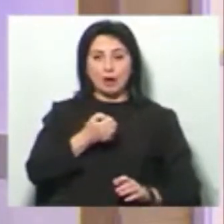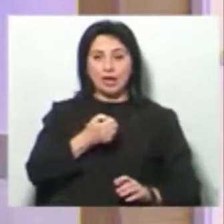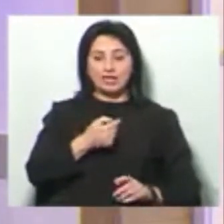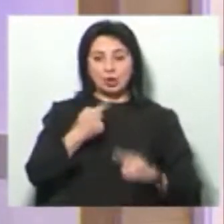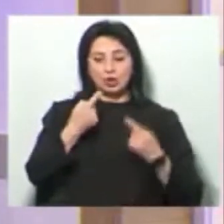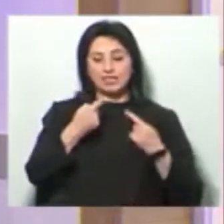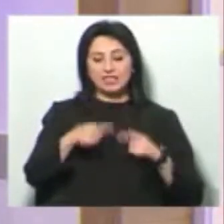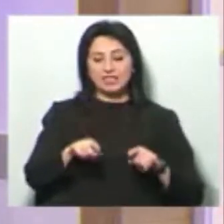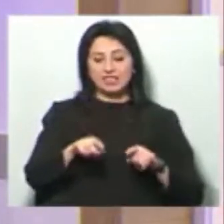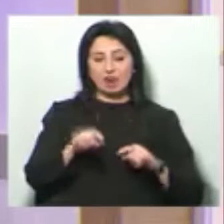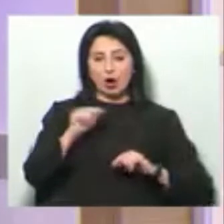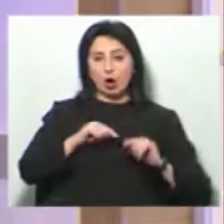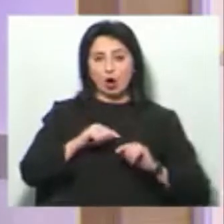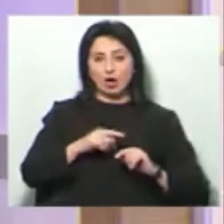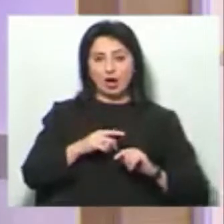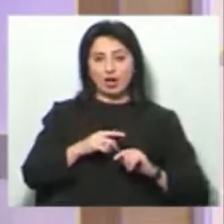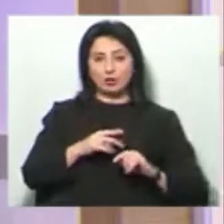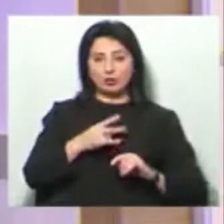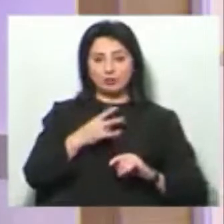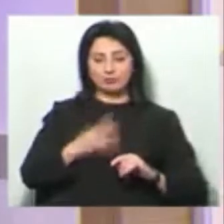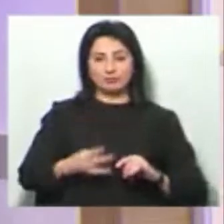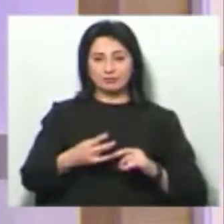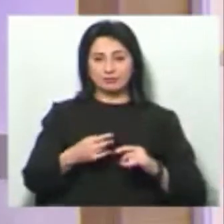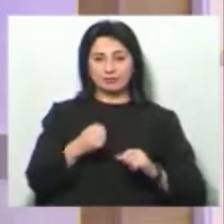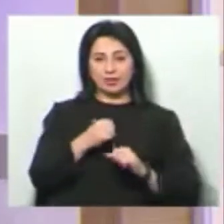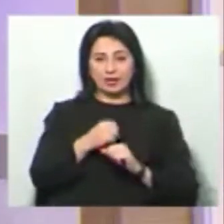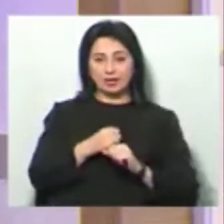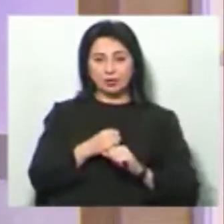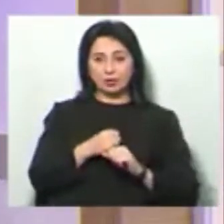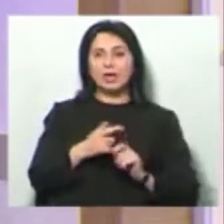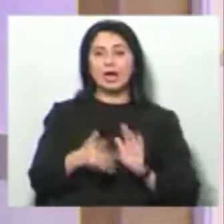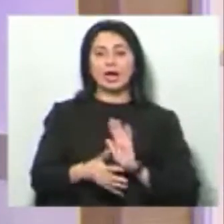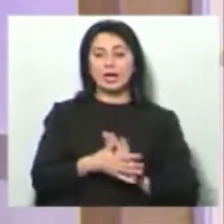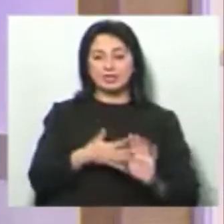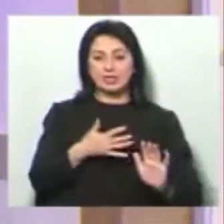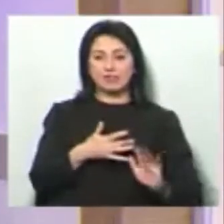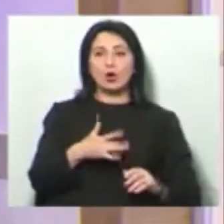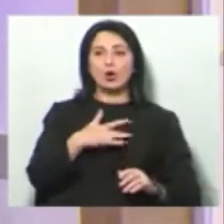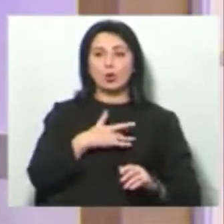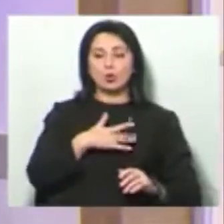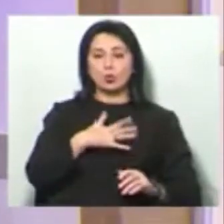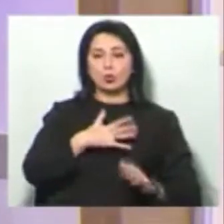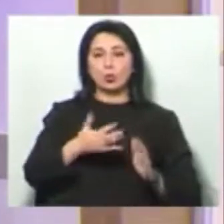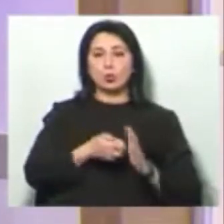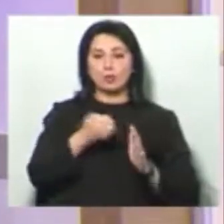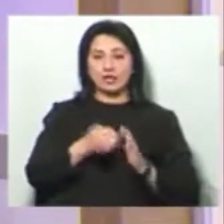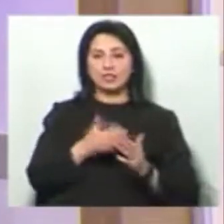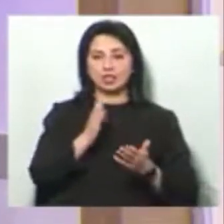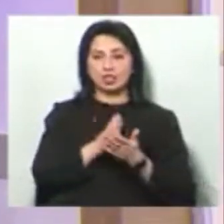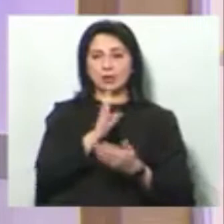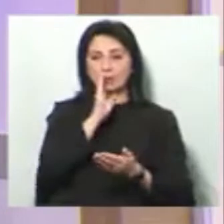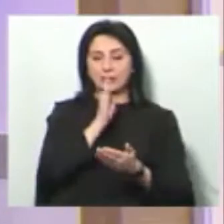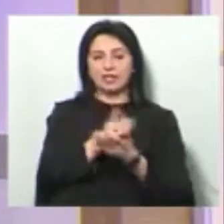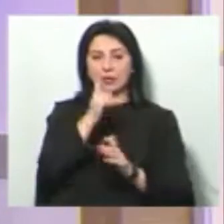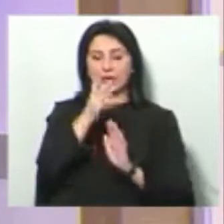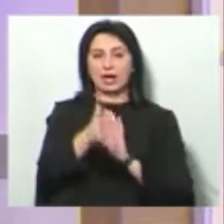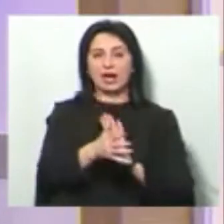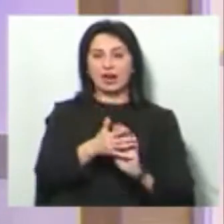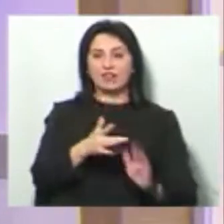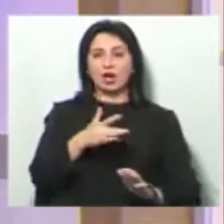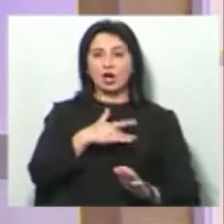დააზიანოს ადამიანის სხვადასხვა ორგანოს. Გასაგებია, რომ გულის უკმარისობა ნიშნავს პირდაპირ გაგებით